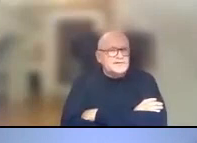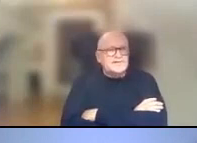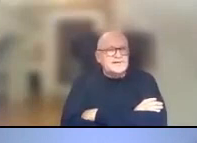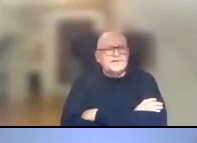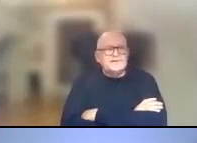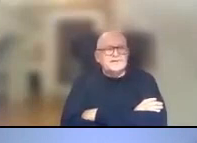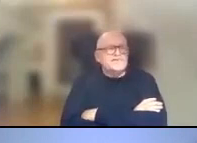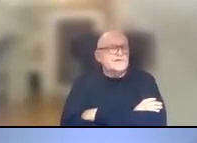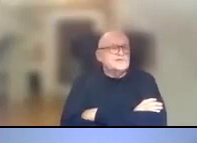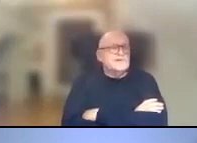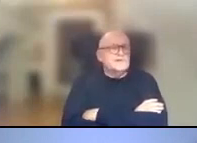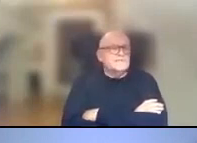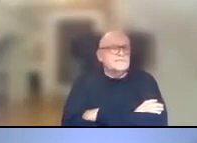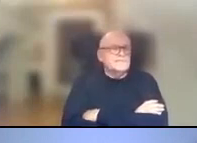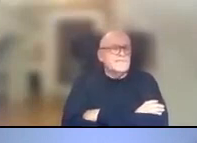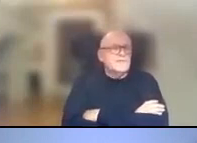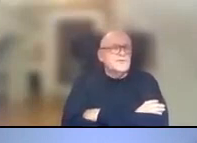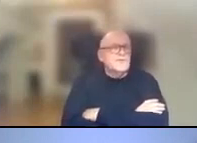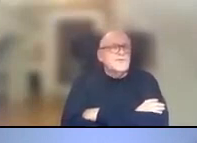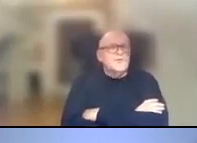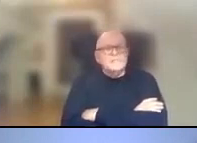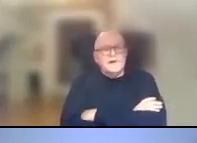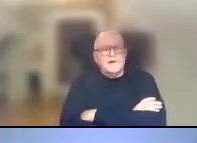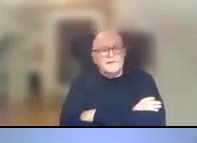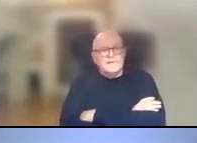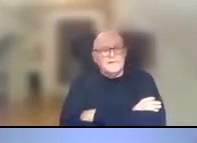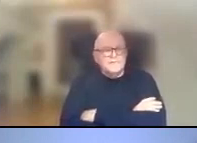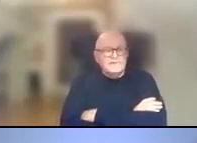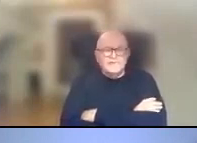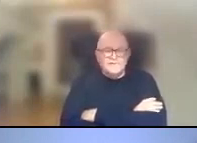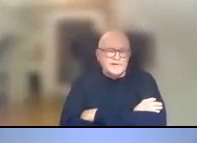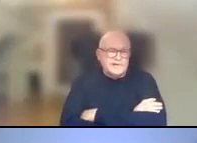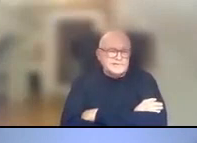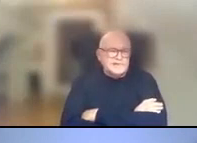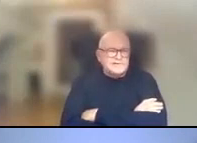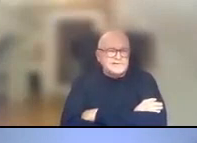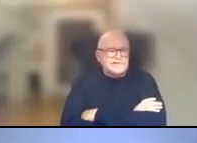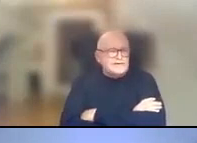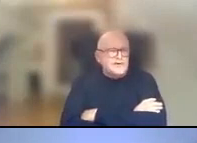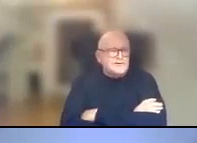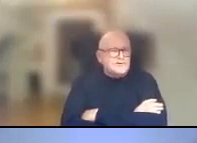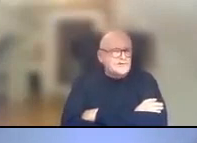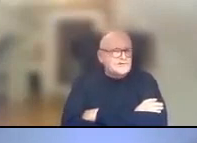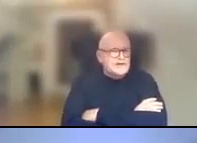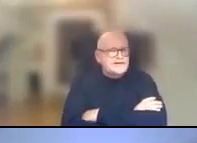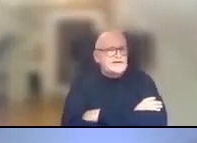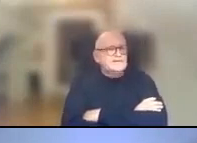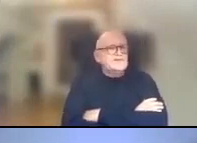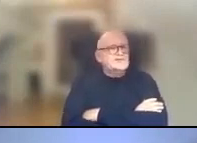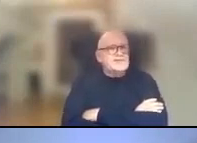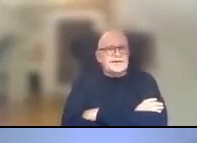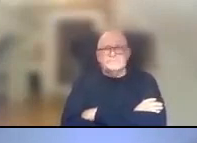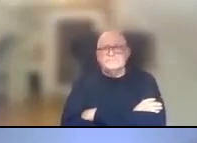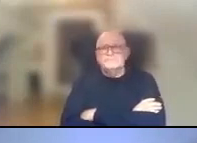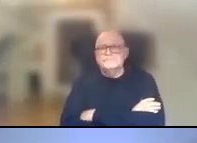Waltraud W. gesagt, geh mit, dann geht es vielleicht schneller. Oder bei Teamkonferenzen hieß es, die Waltraud ist heute nicht da, der kann